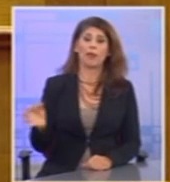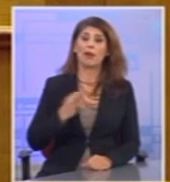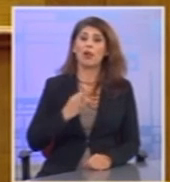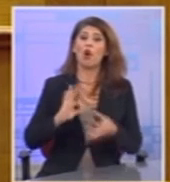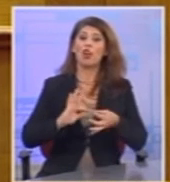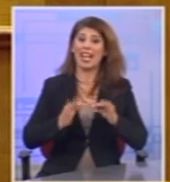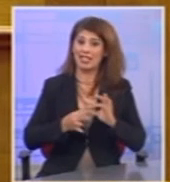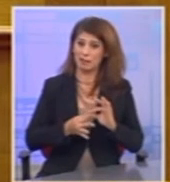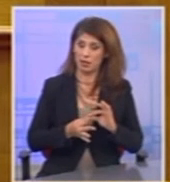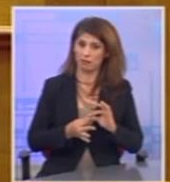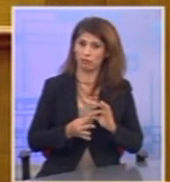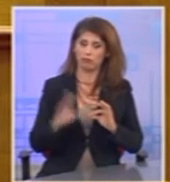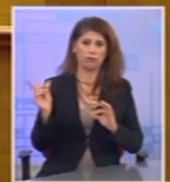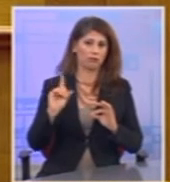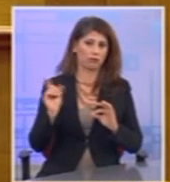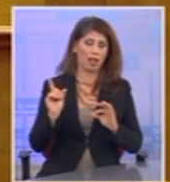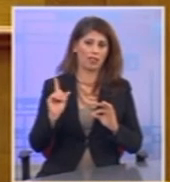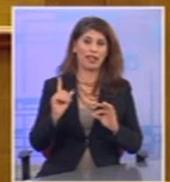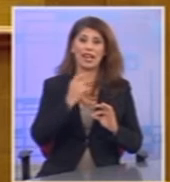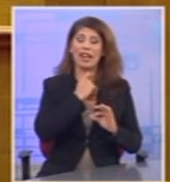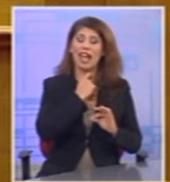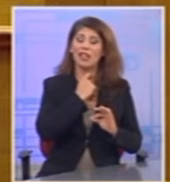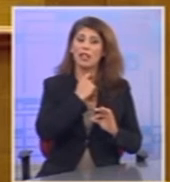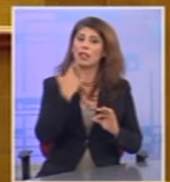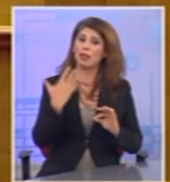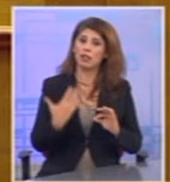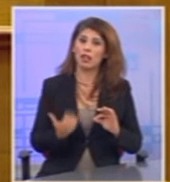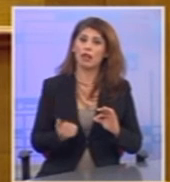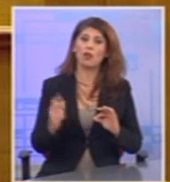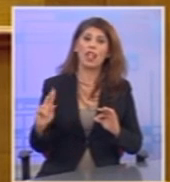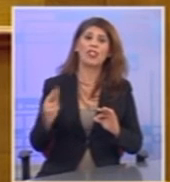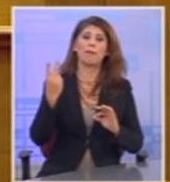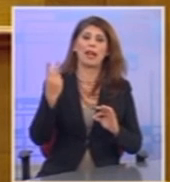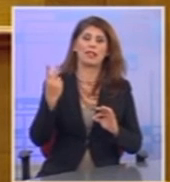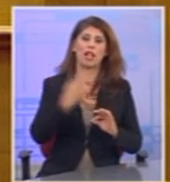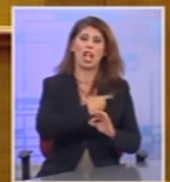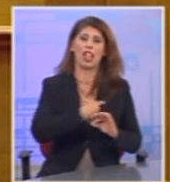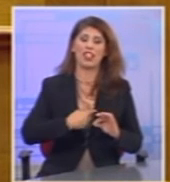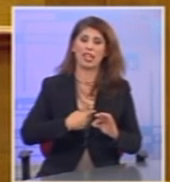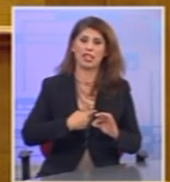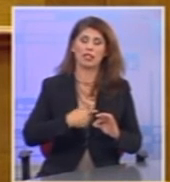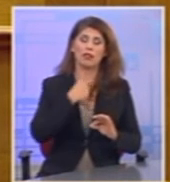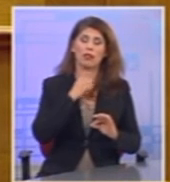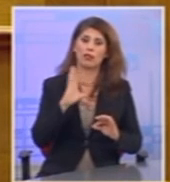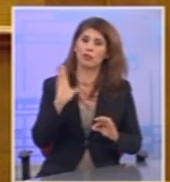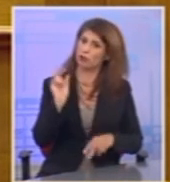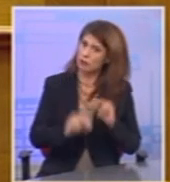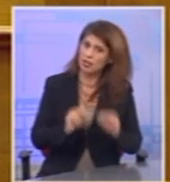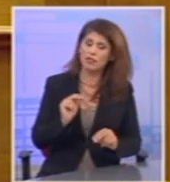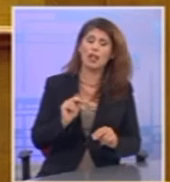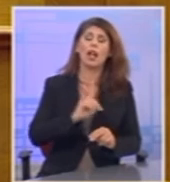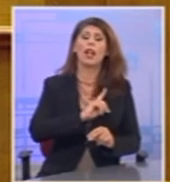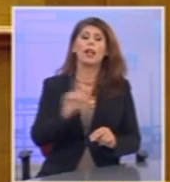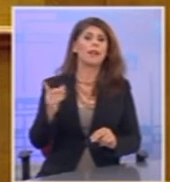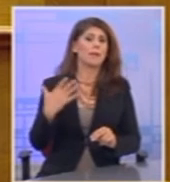οργανισμοί δεν είναι ανάγκη να έχουν διπλές διοικήσεις. Και το ψήφισαν. Να μην έχουν